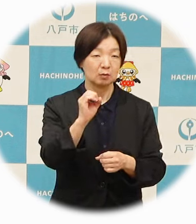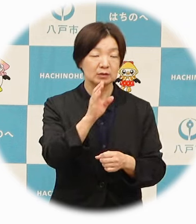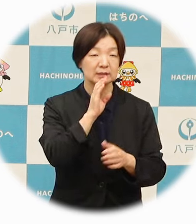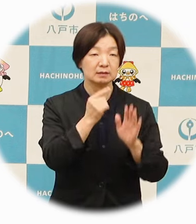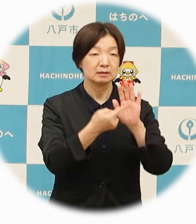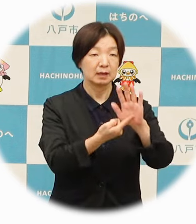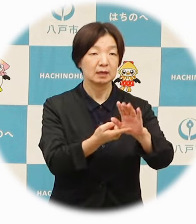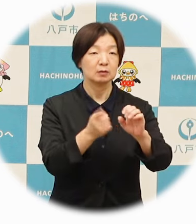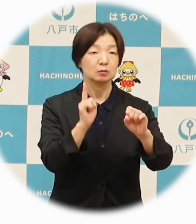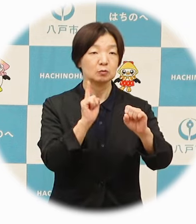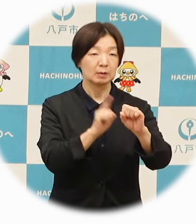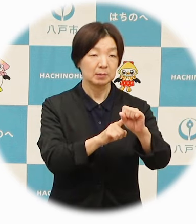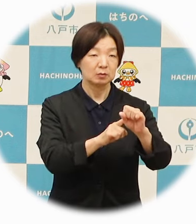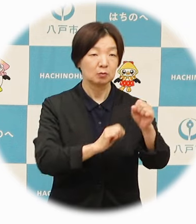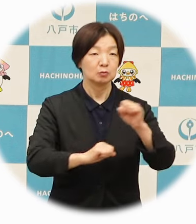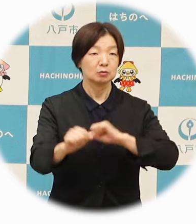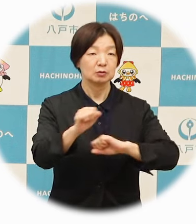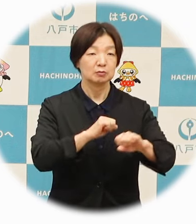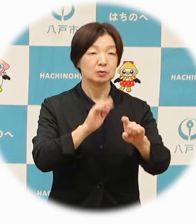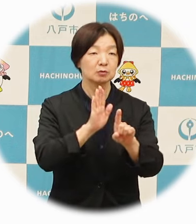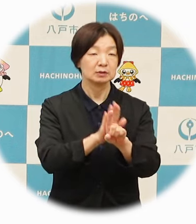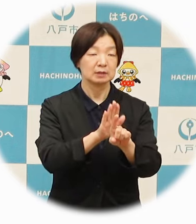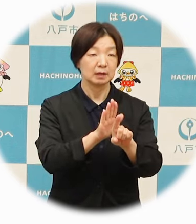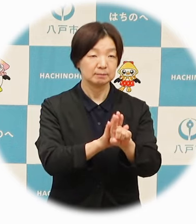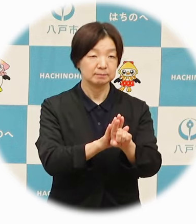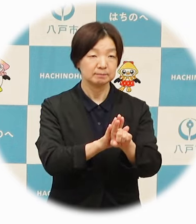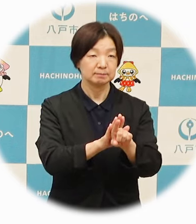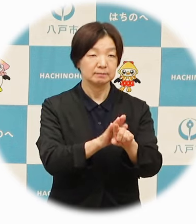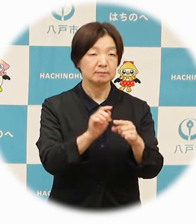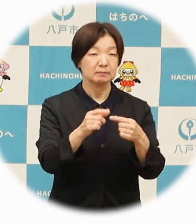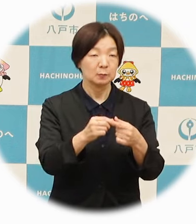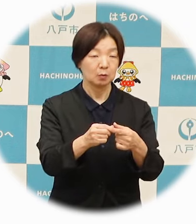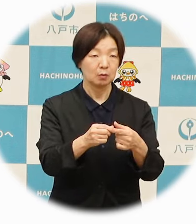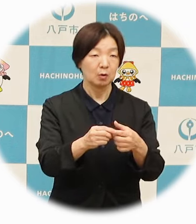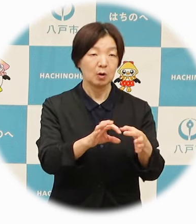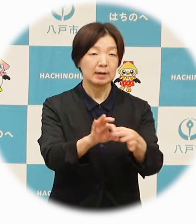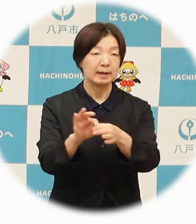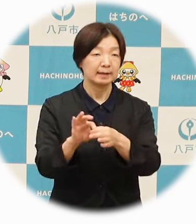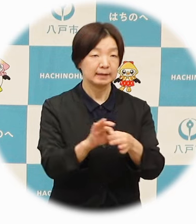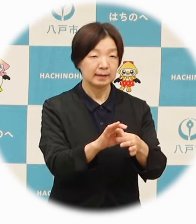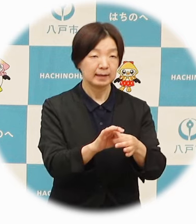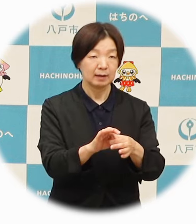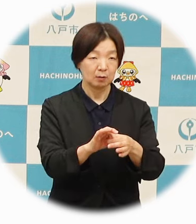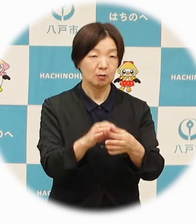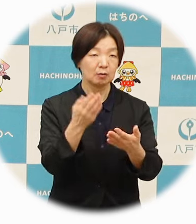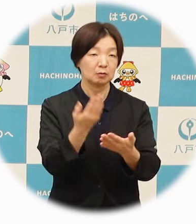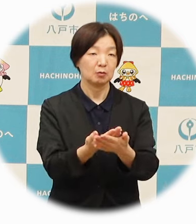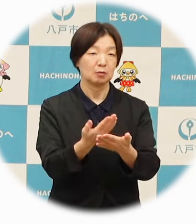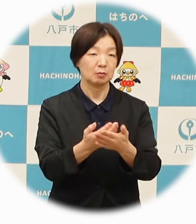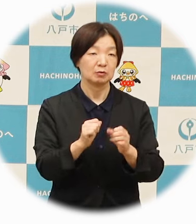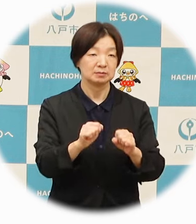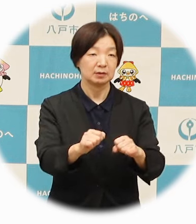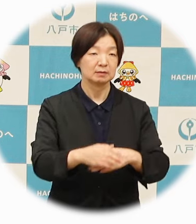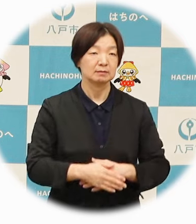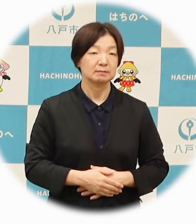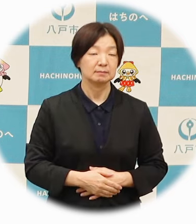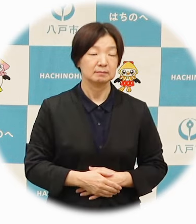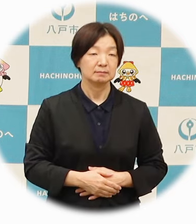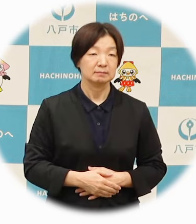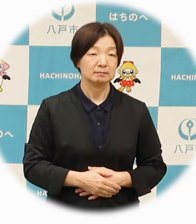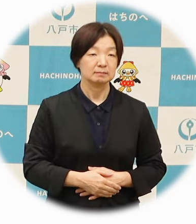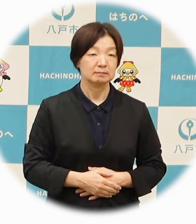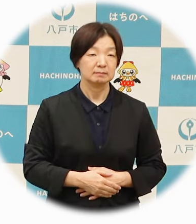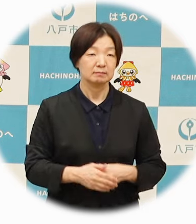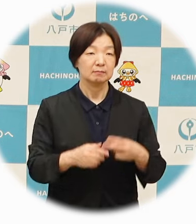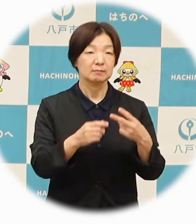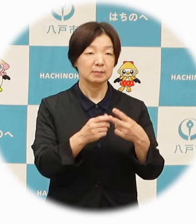現に向けた取り組みへの支援及び連携についてに変えて要望するものであります。2